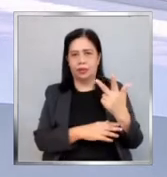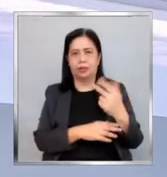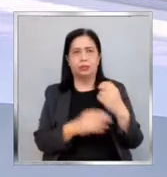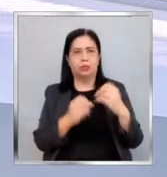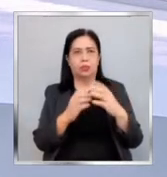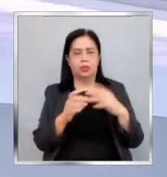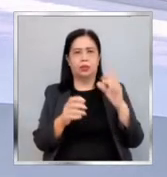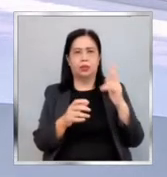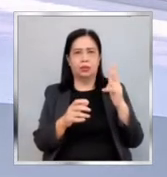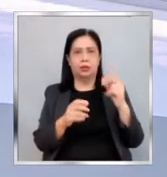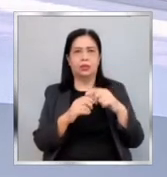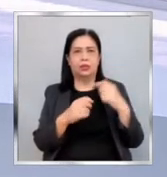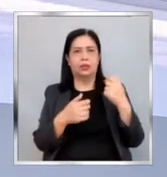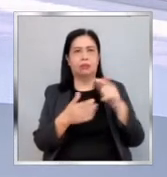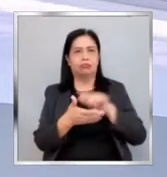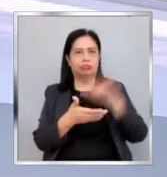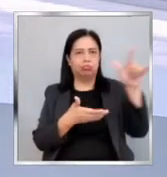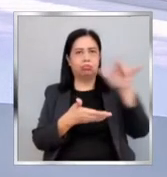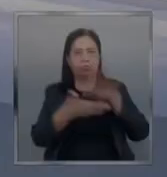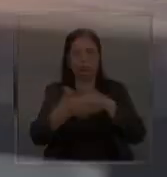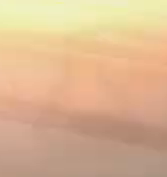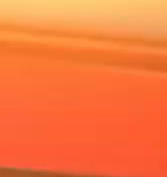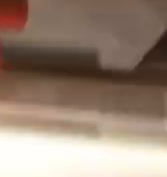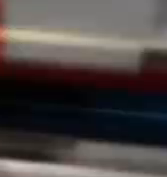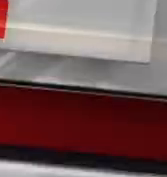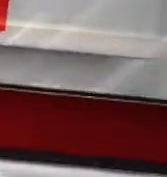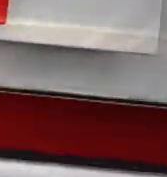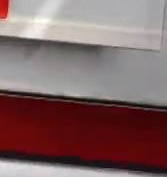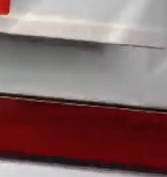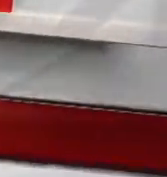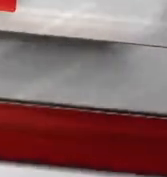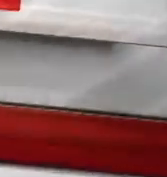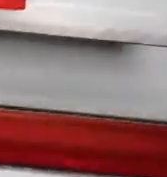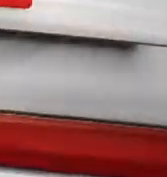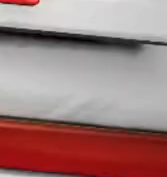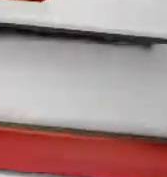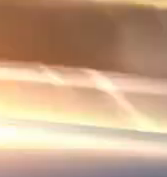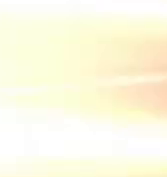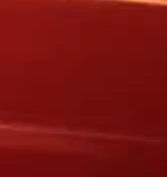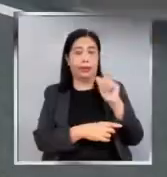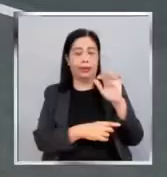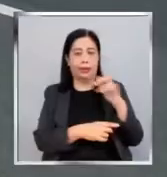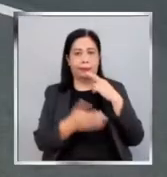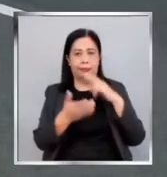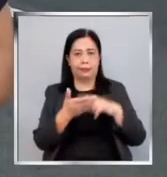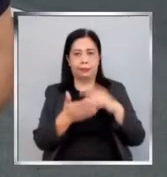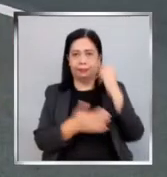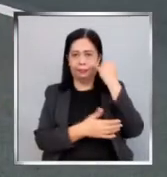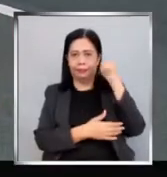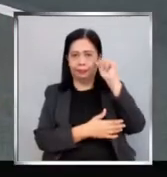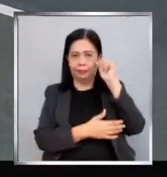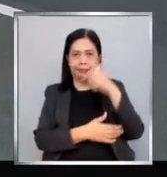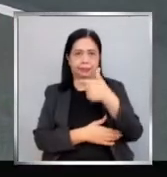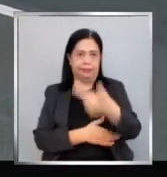international flights ang apektado. Mula sa NAIA, nakatutok live si Jonathan Anda. Jonathan?